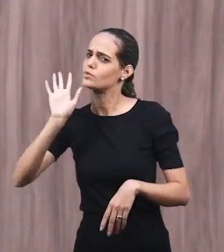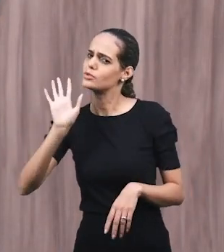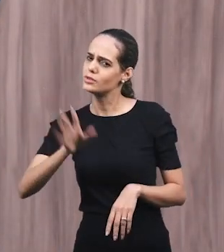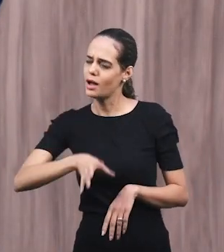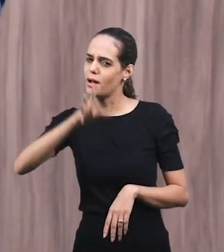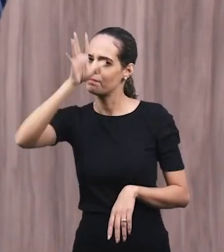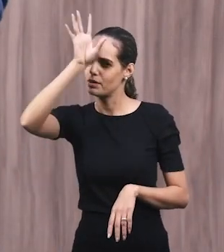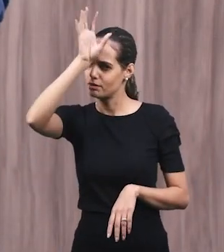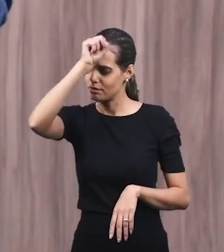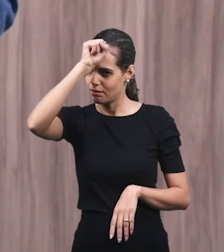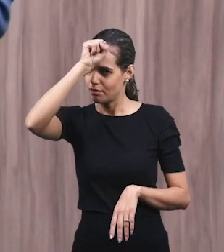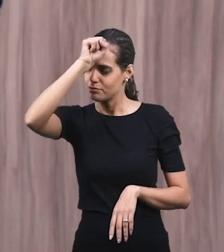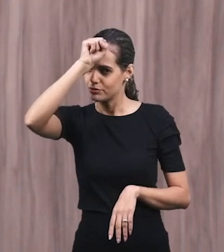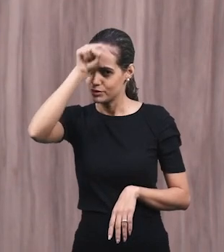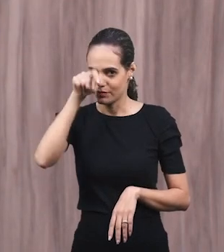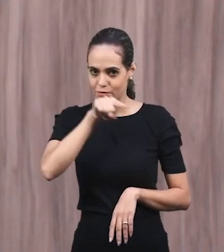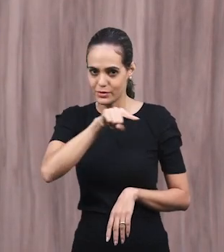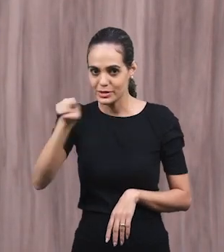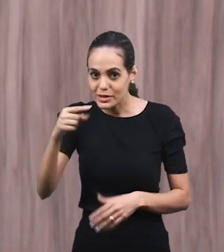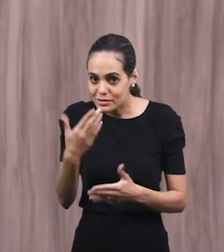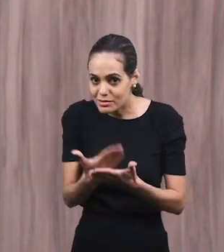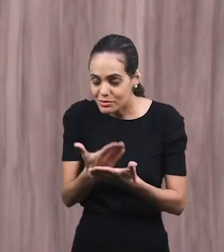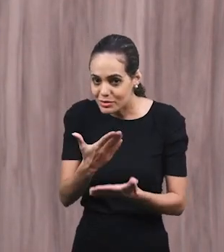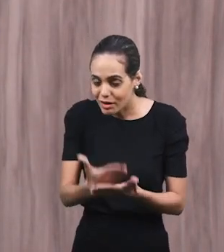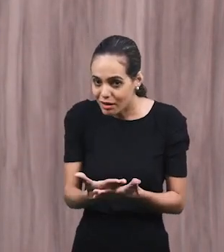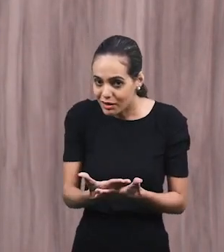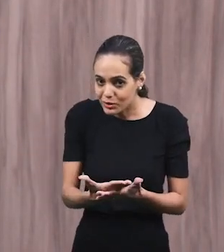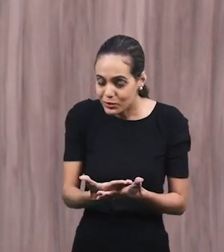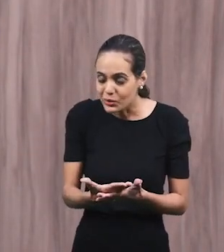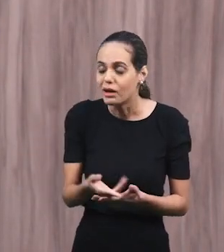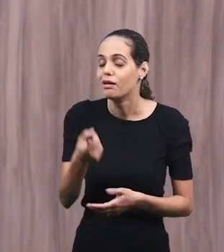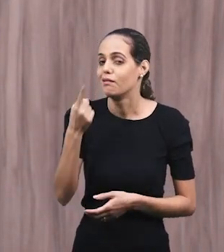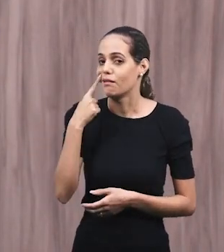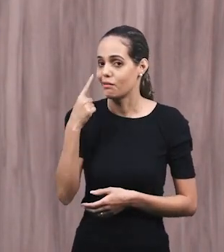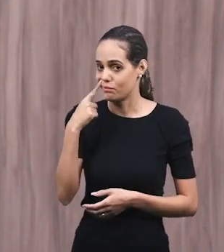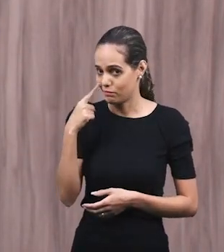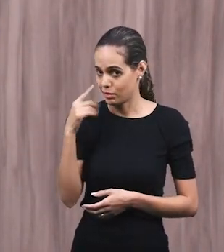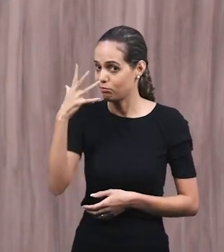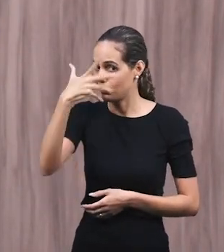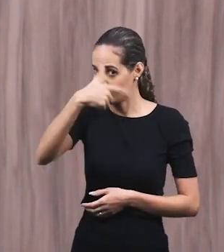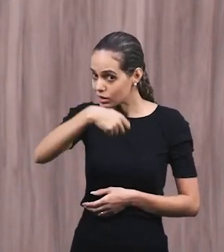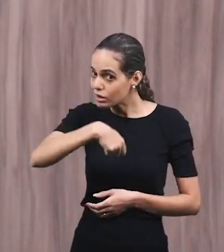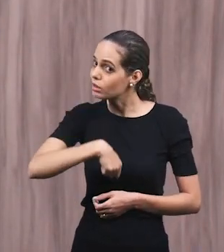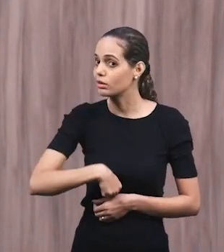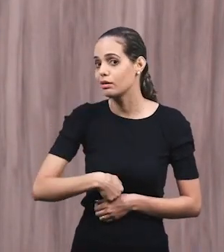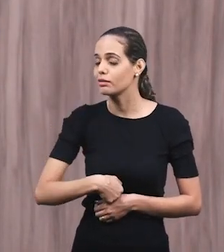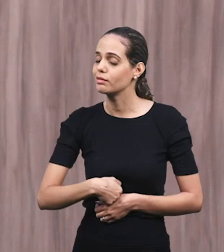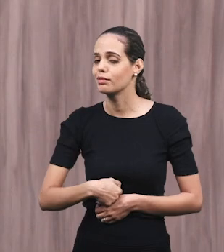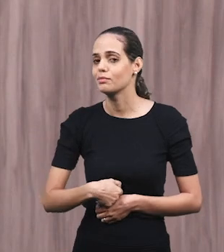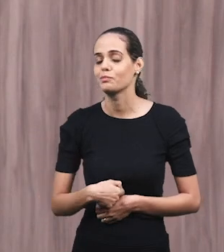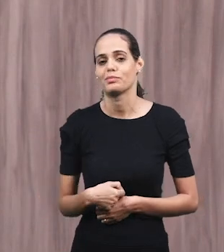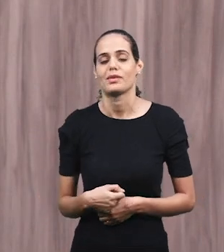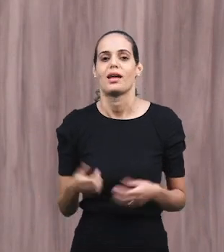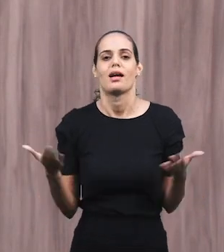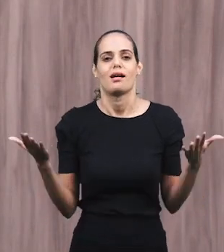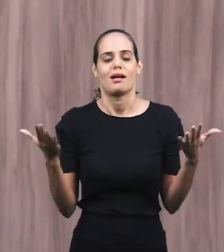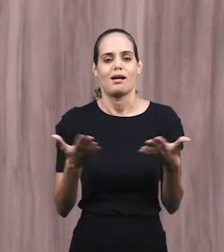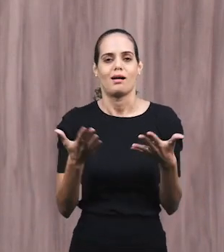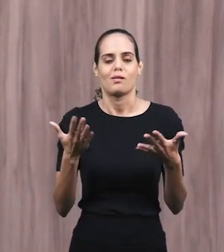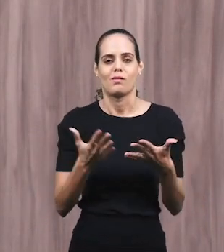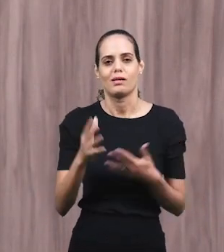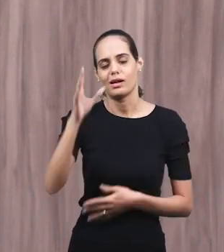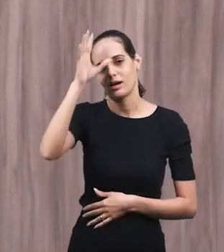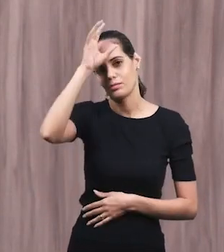dièse. Nous avons déjà appris la gamme. Vous étudiez? Je veux bien voir. Maintenant, nous allons apprendre